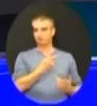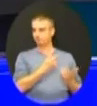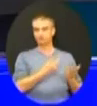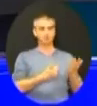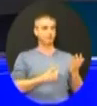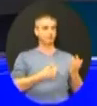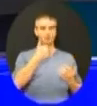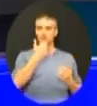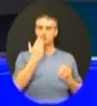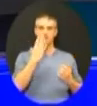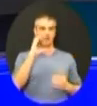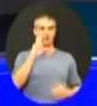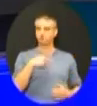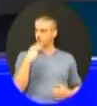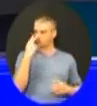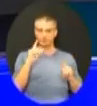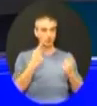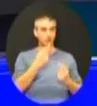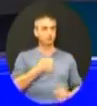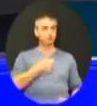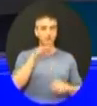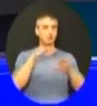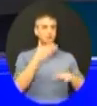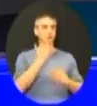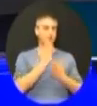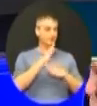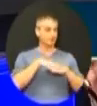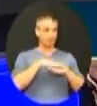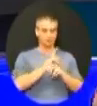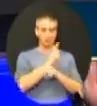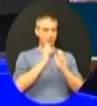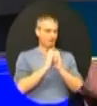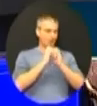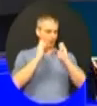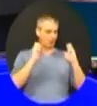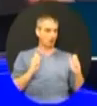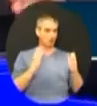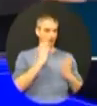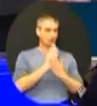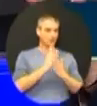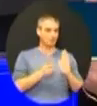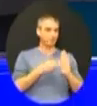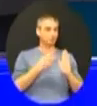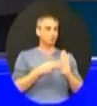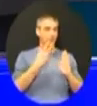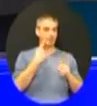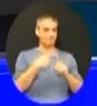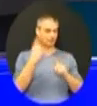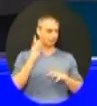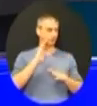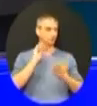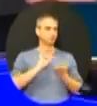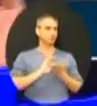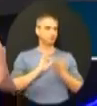אמיר ישראל קץ אנחנו רואים מה קורה כששר בממשלה מיין תקופה ארוכה וכבר שתי וחצי קדנציות הוא מחין